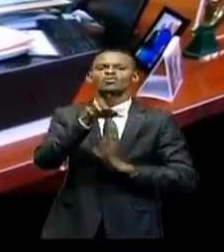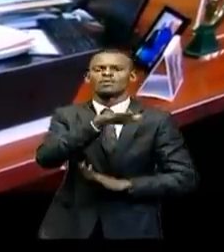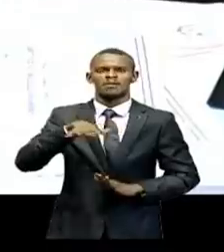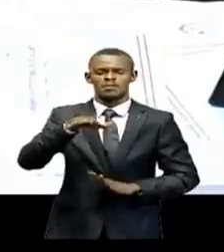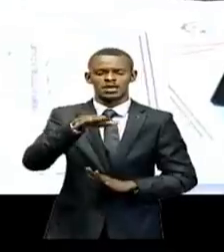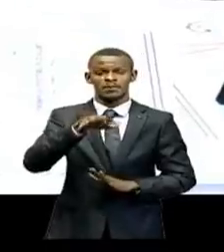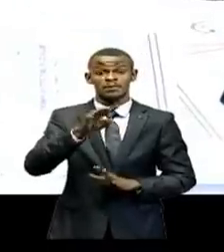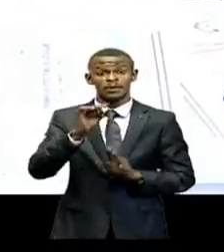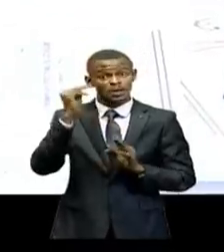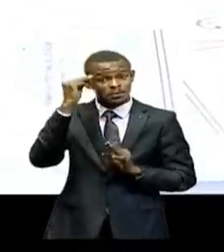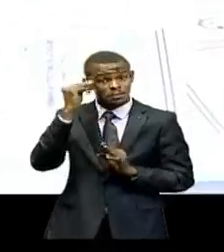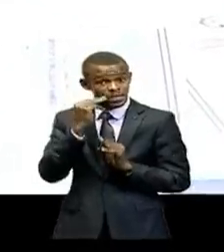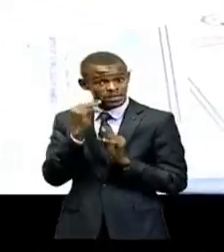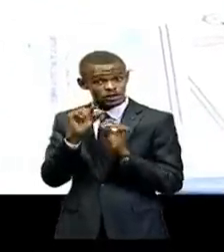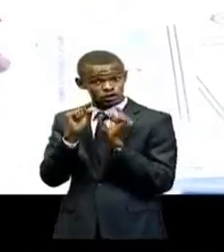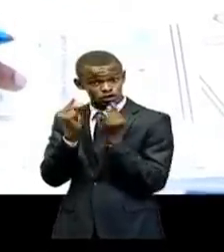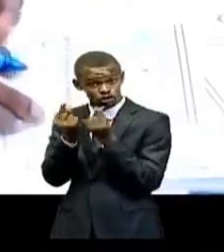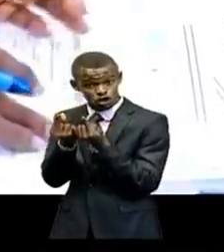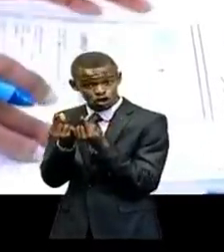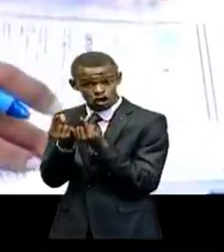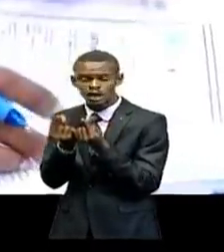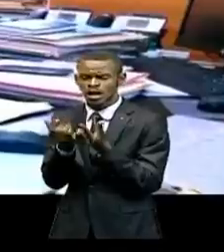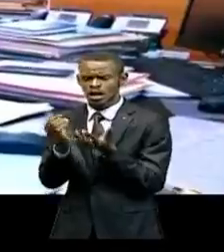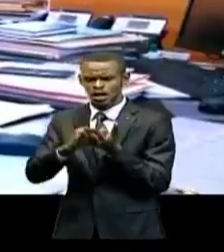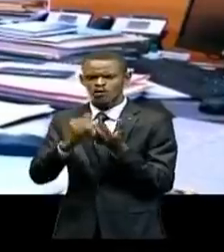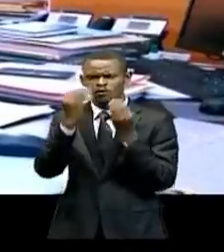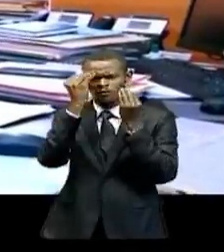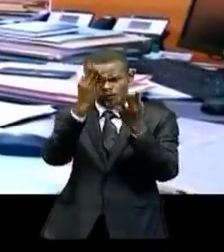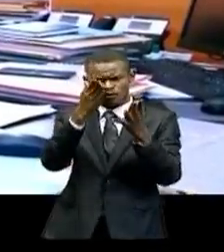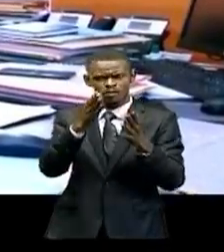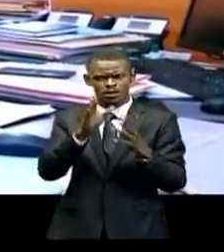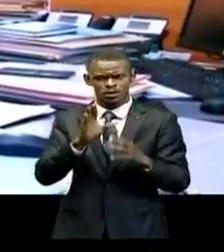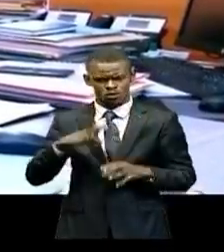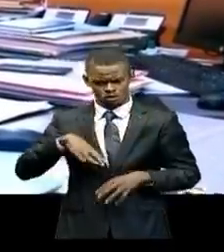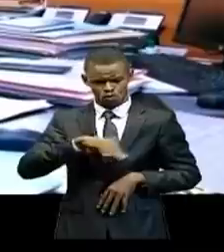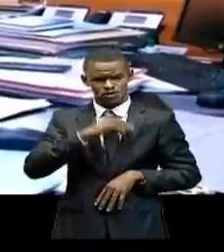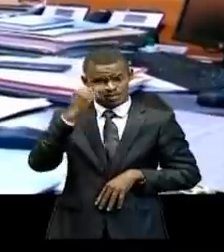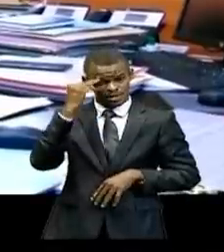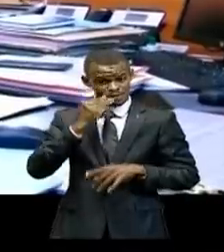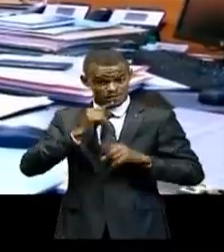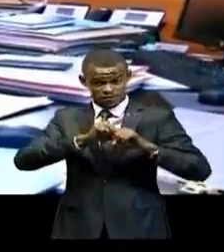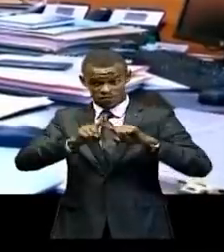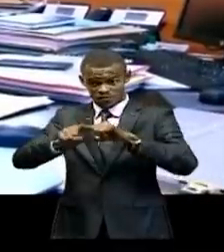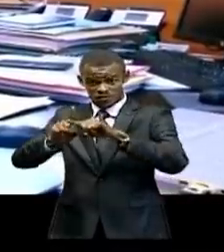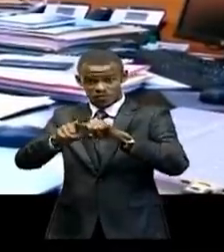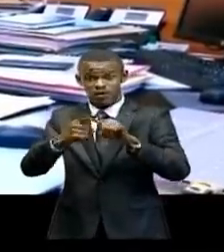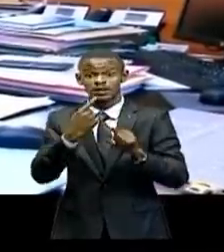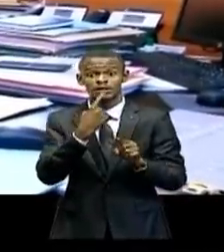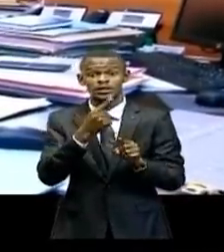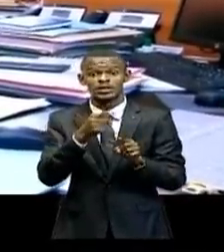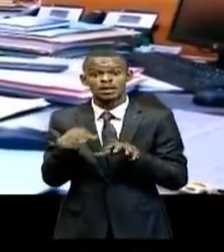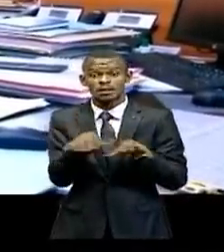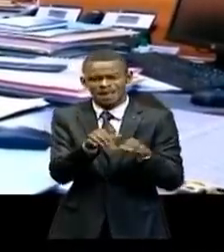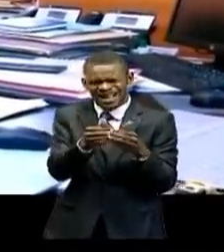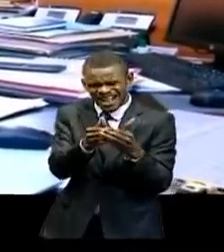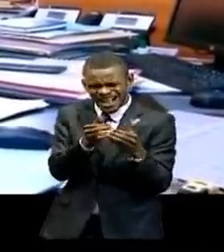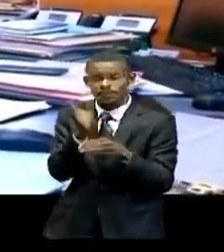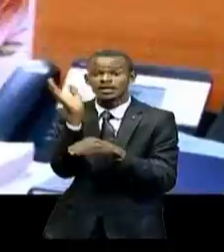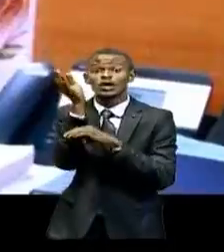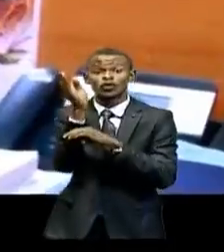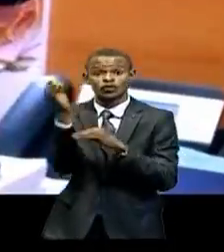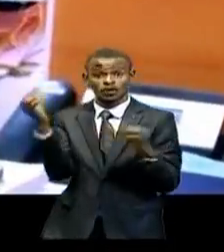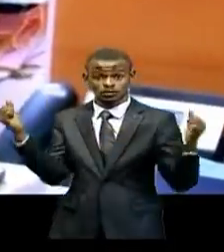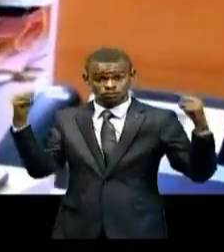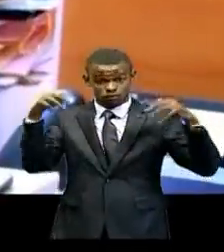a également informé le Conseil des actions qui devraient être réalisées en aval pour permettre la bonne organisation de la